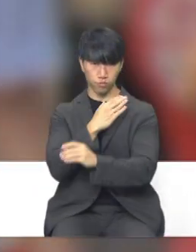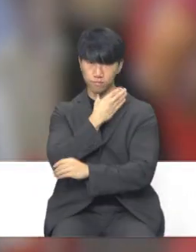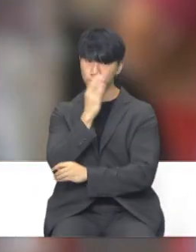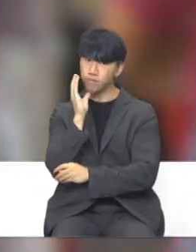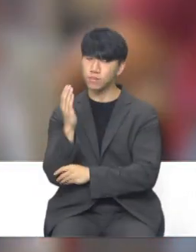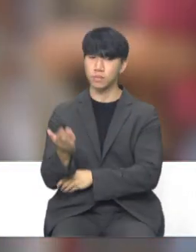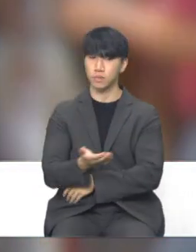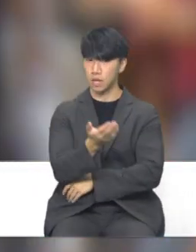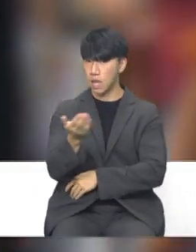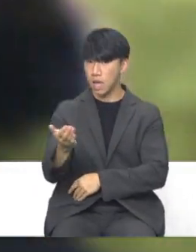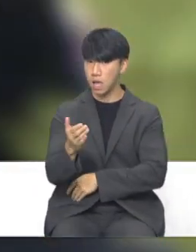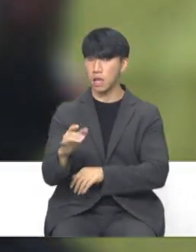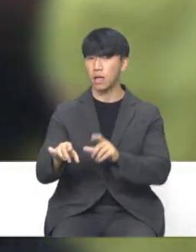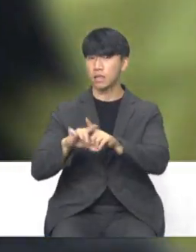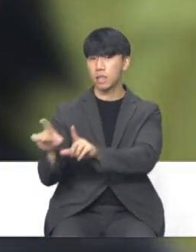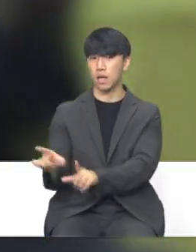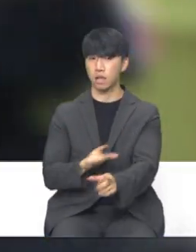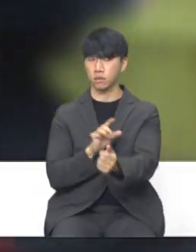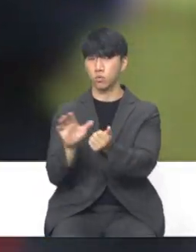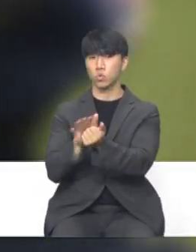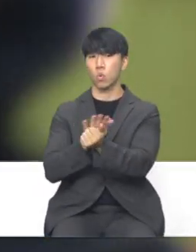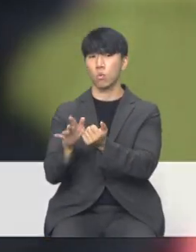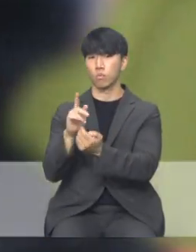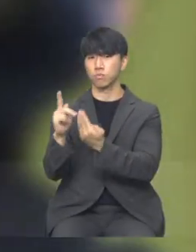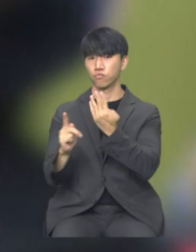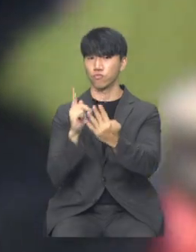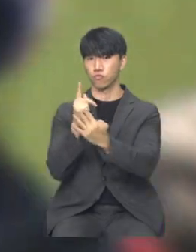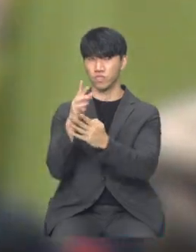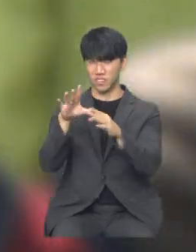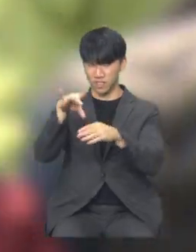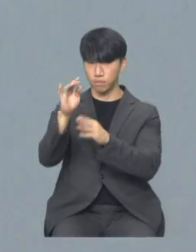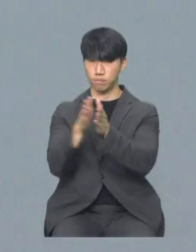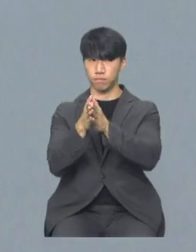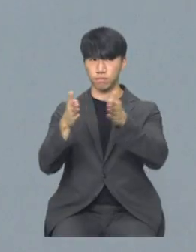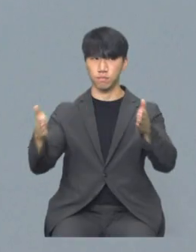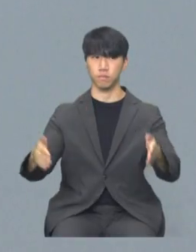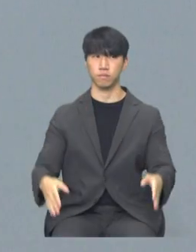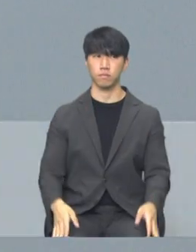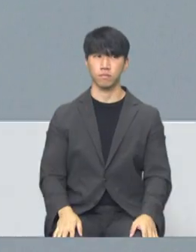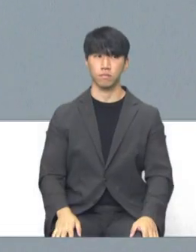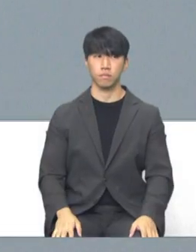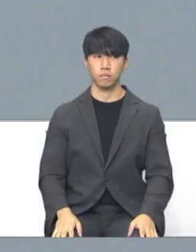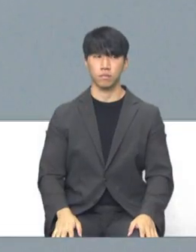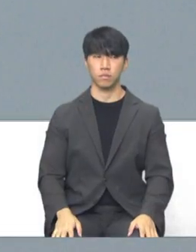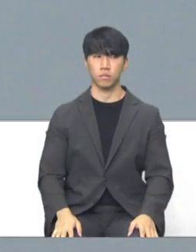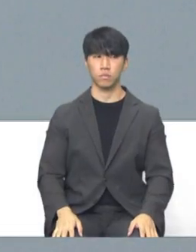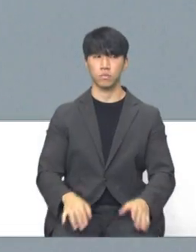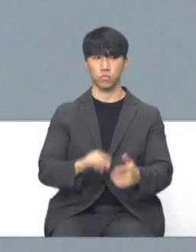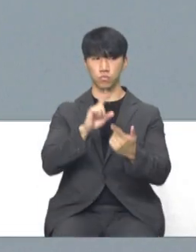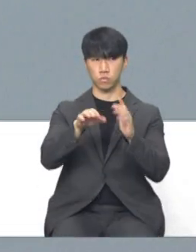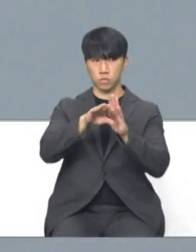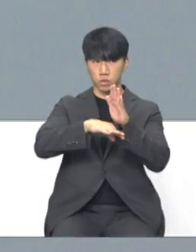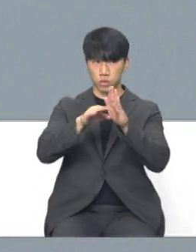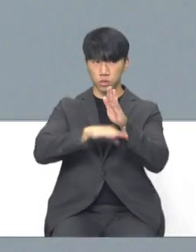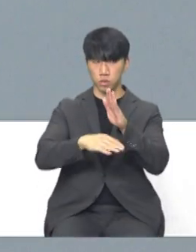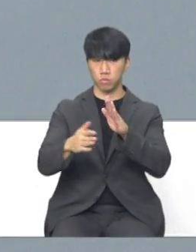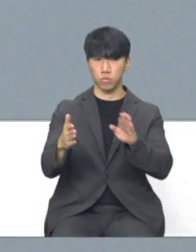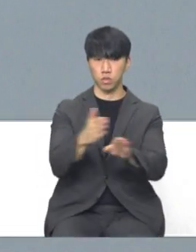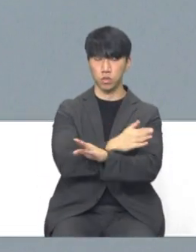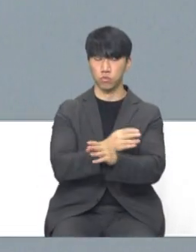한 일상 돌봄 서비스도 처음 도입합니다. 올 하반기부터 지금 2개 구청에서 먼저 시행을 할